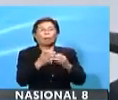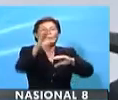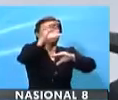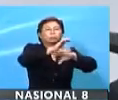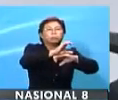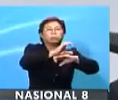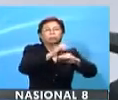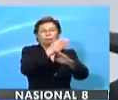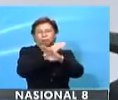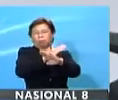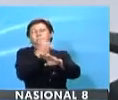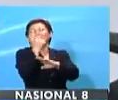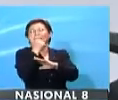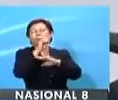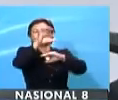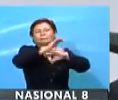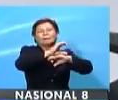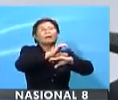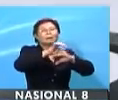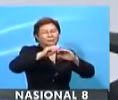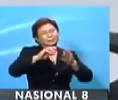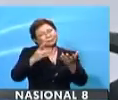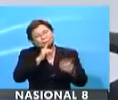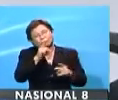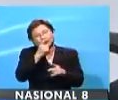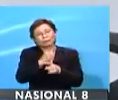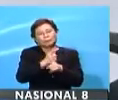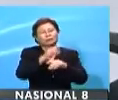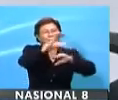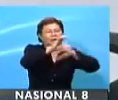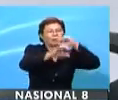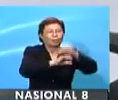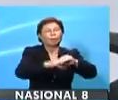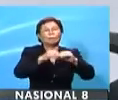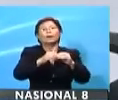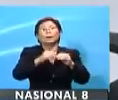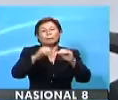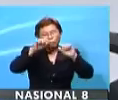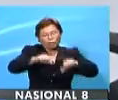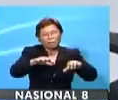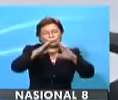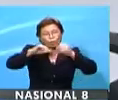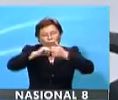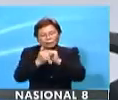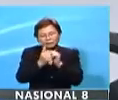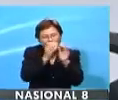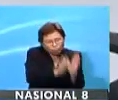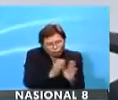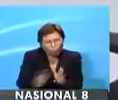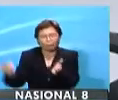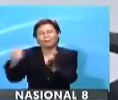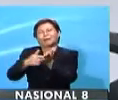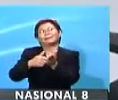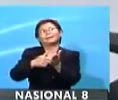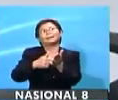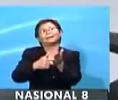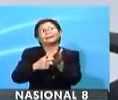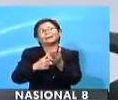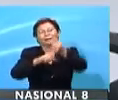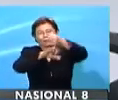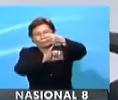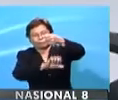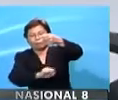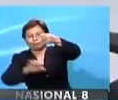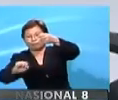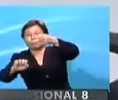itu boleh ditangani melalui penyusunan semula anak-anak syarikat ini dan bukannya mewujudkan